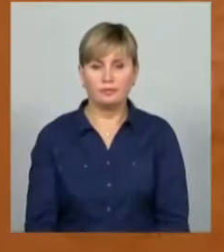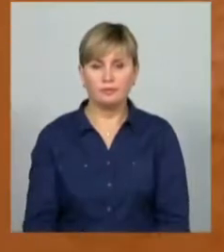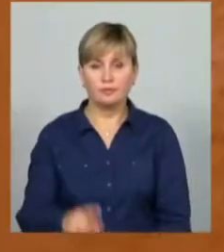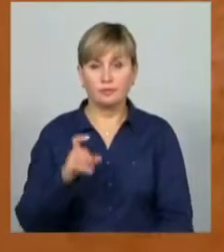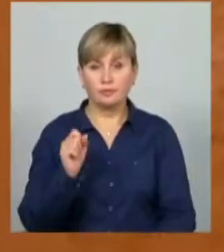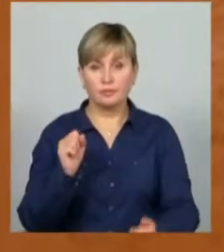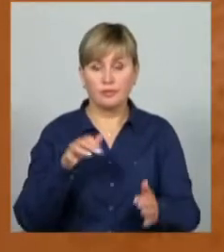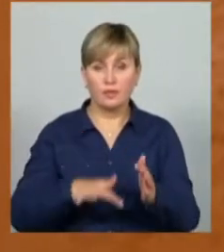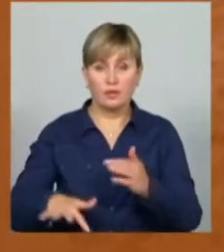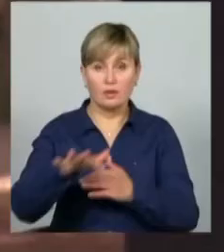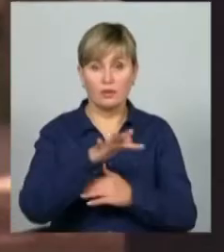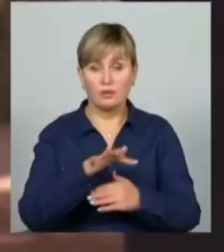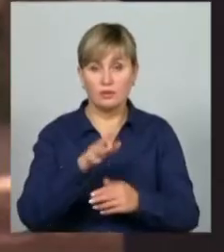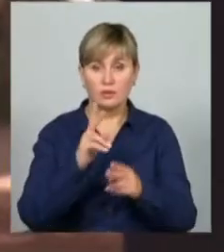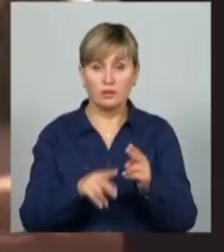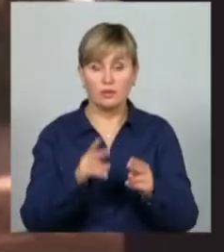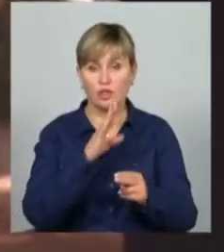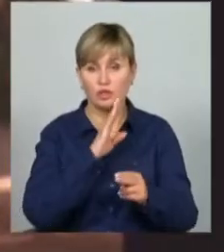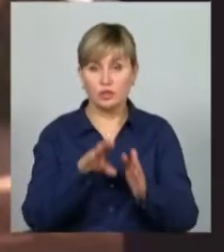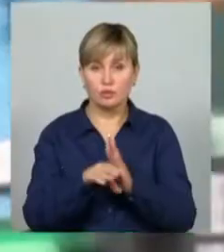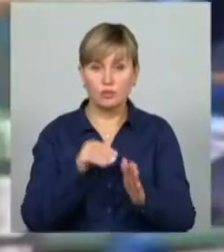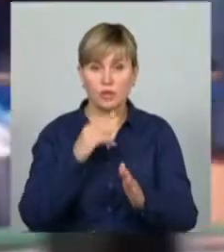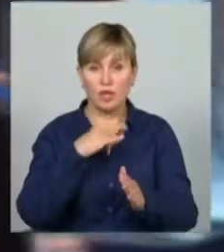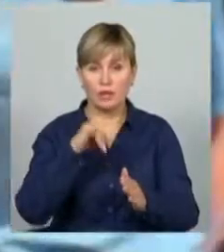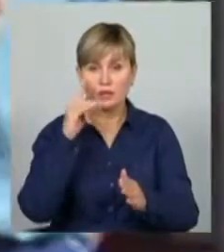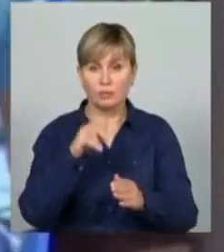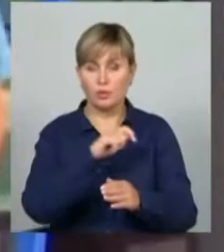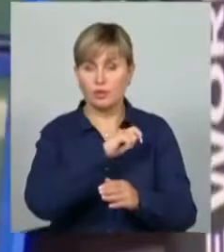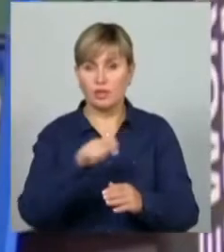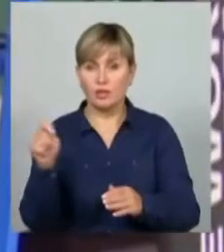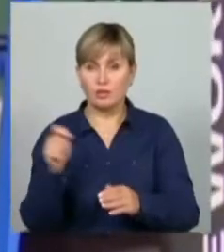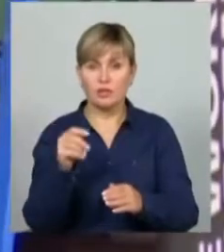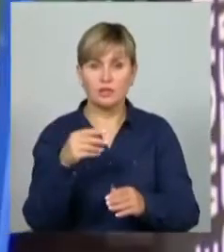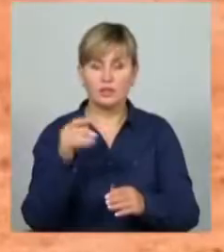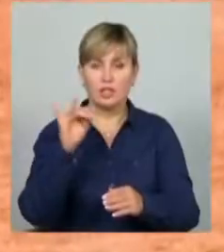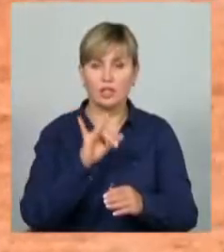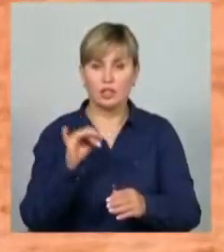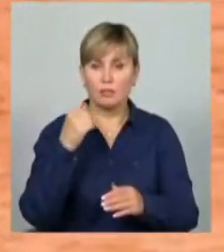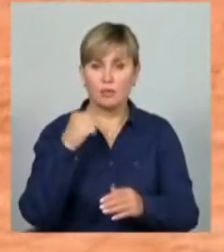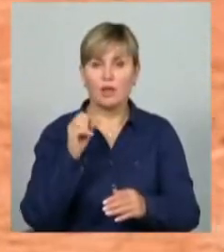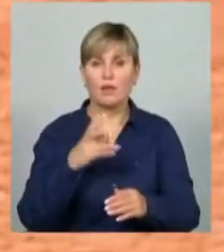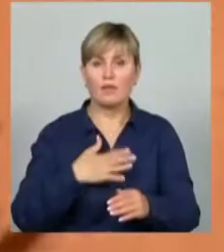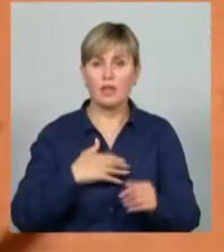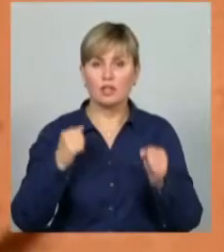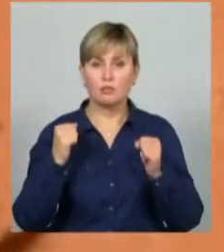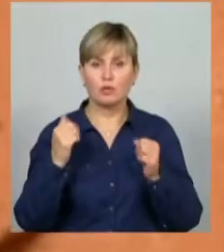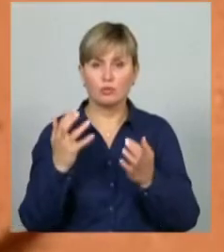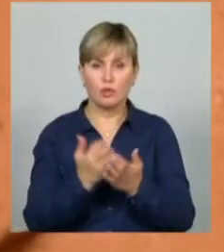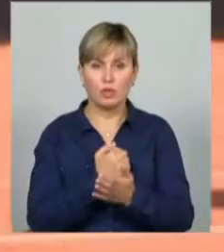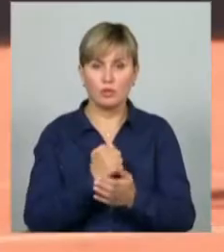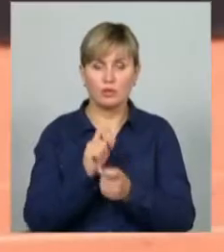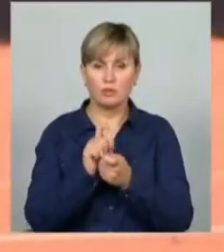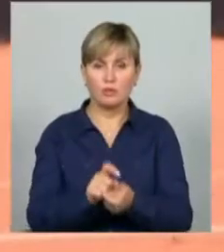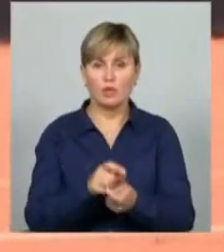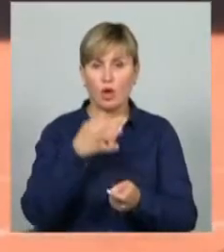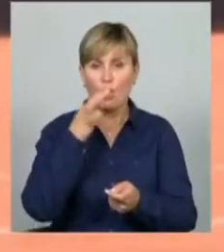Заокеанский вояж в Аргентину завершился для женской сборной Казахстана по теннису исторической победой. Как нашим спортсменкам удалось